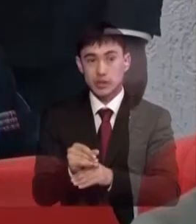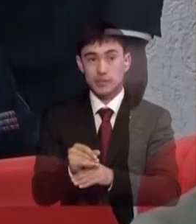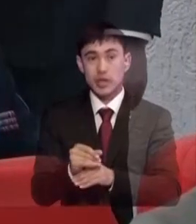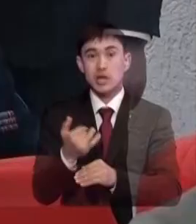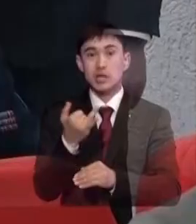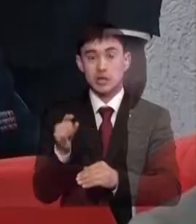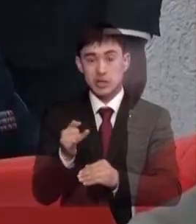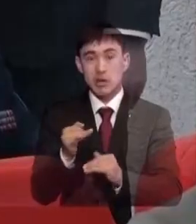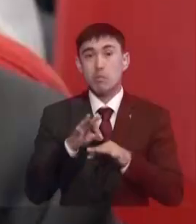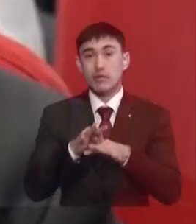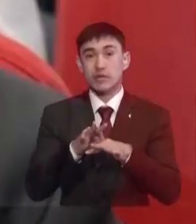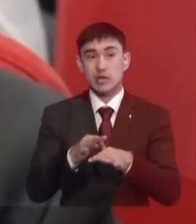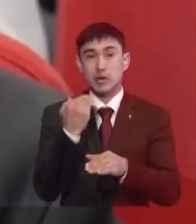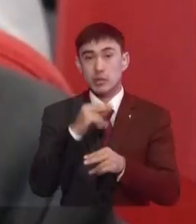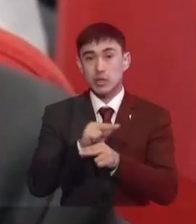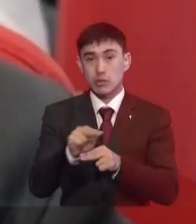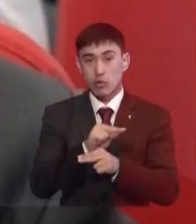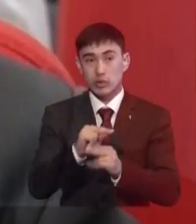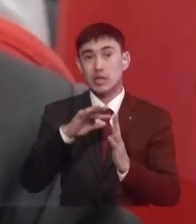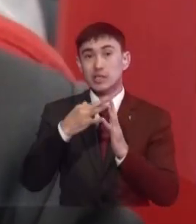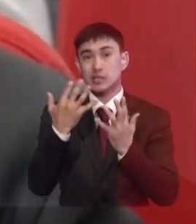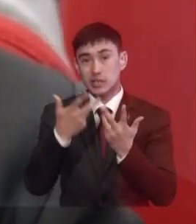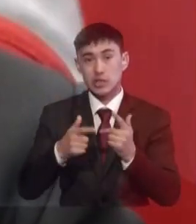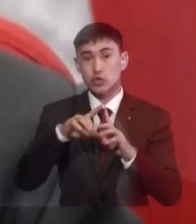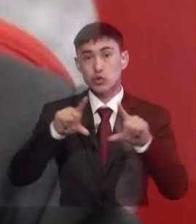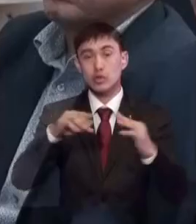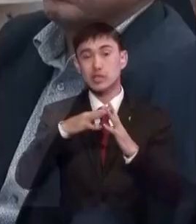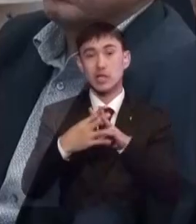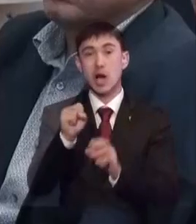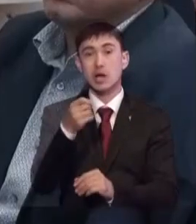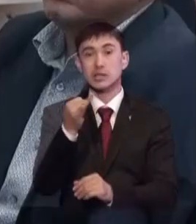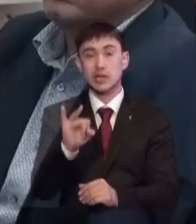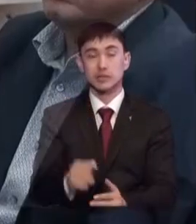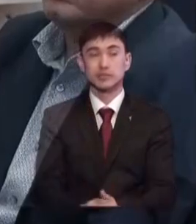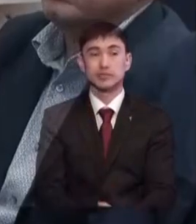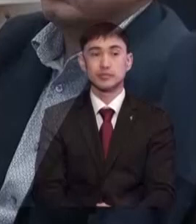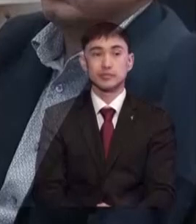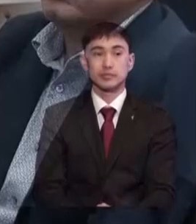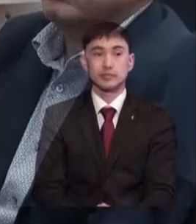том числе и проведения капитального ремонта в средней школе села Аксай.